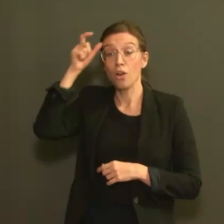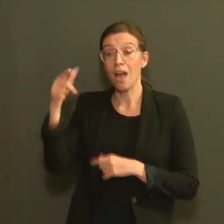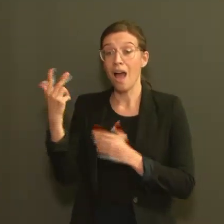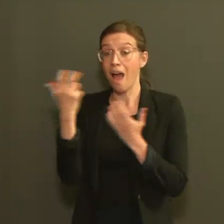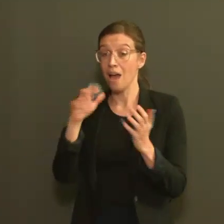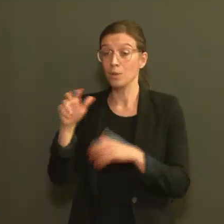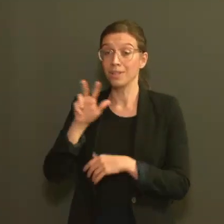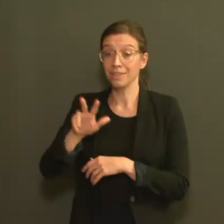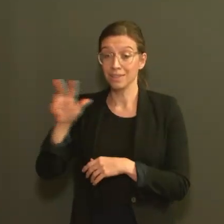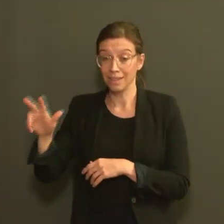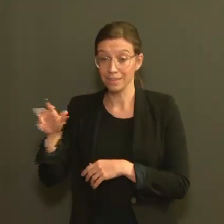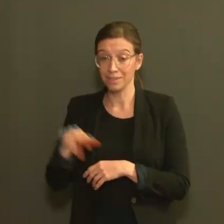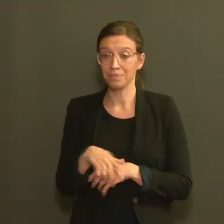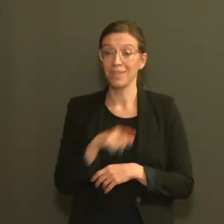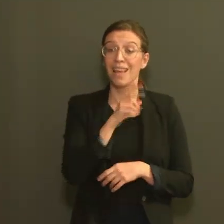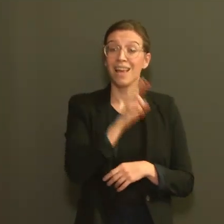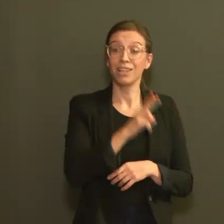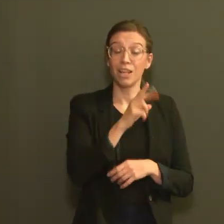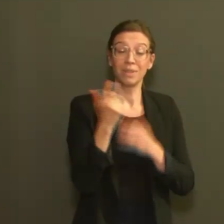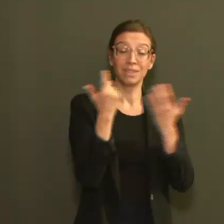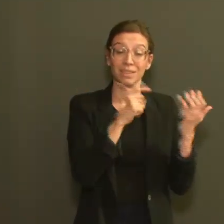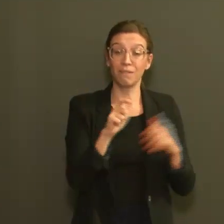per dag vastgesteld.